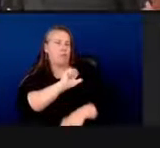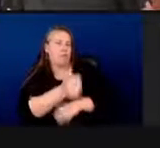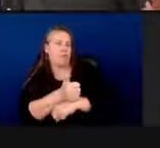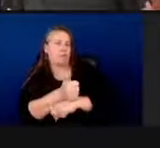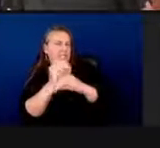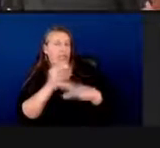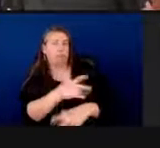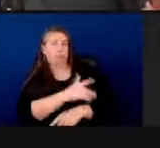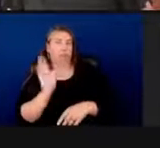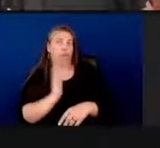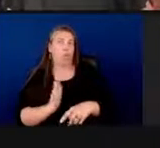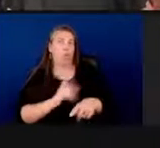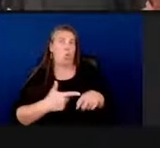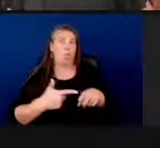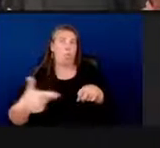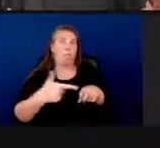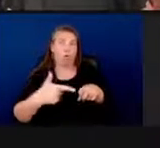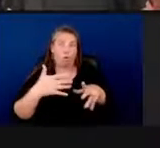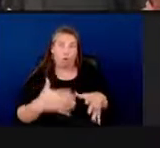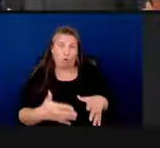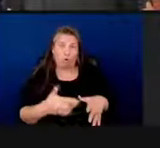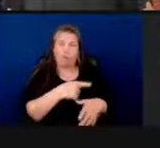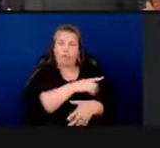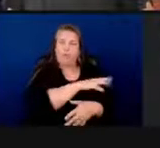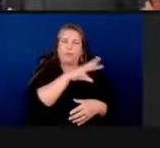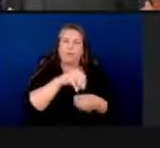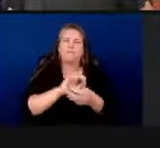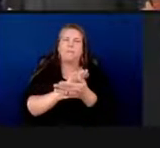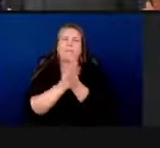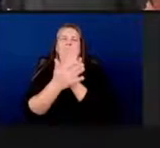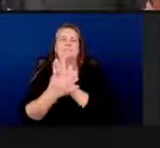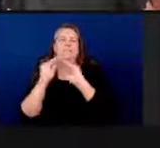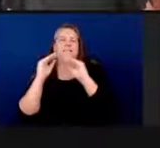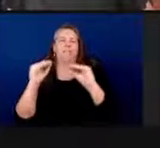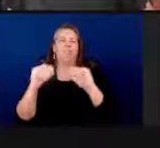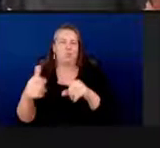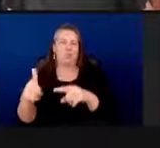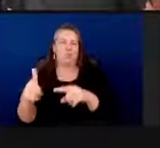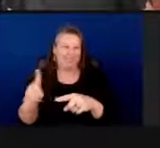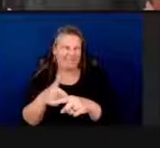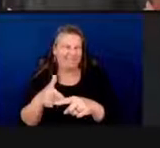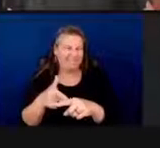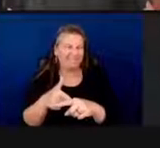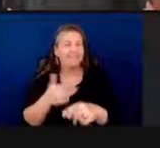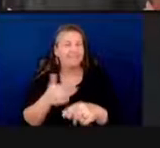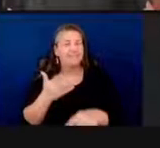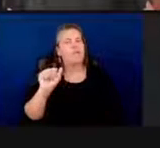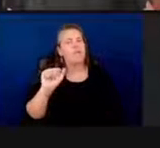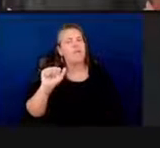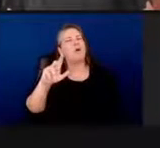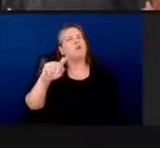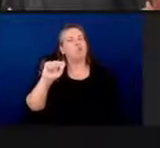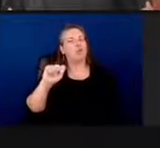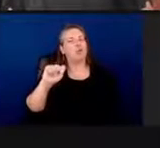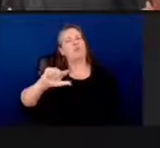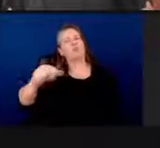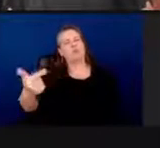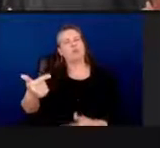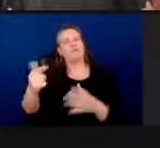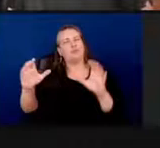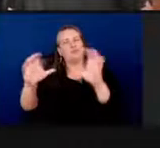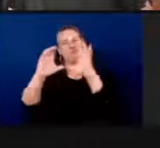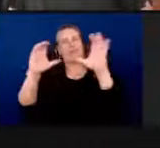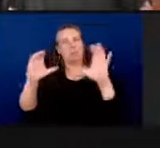ندعوهم أساتذة وفقا للوظيفة، ومتركزون وفق الوظيفة، وبالتالي هم متمرسون